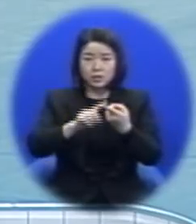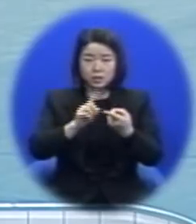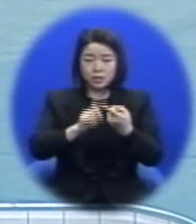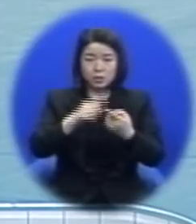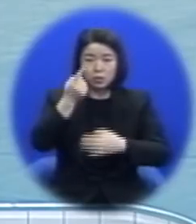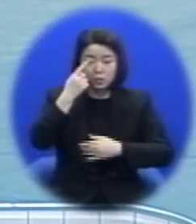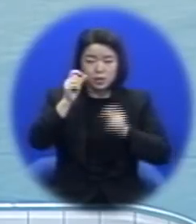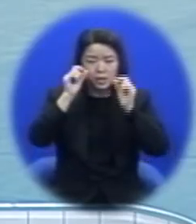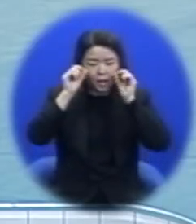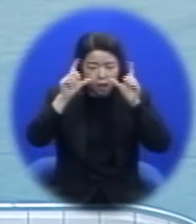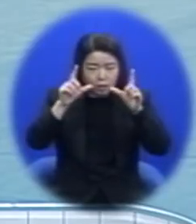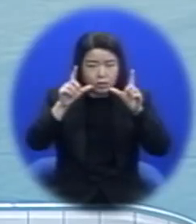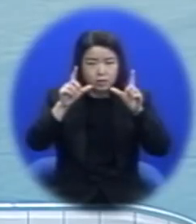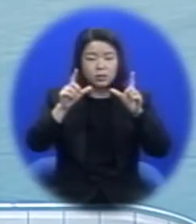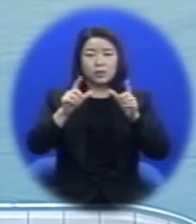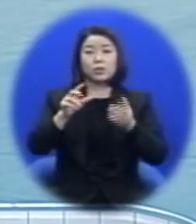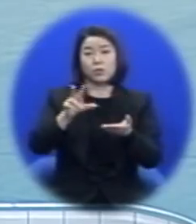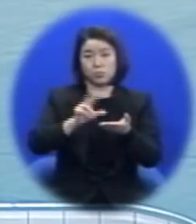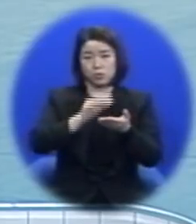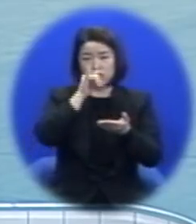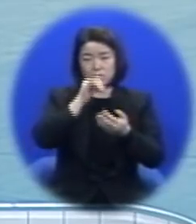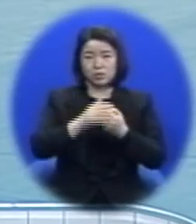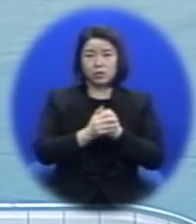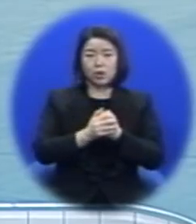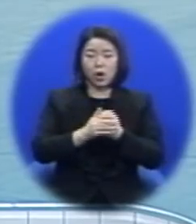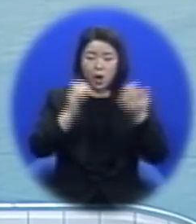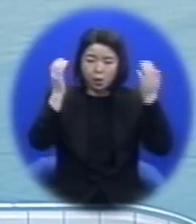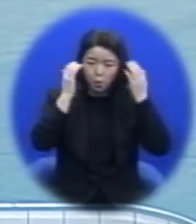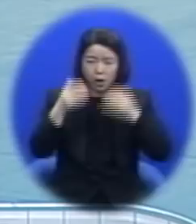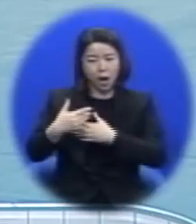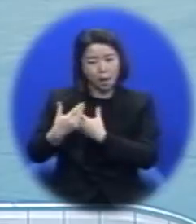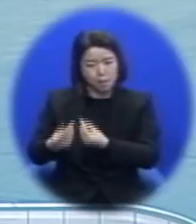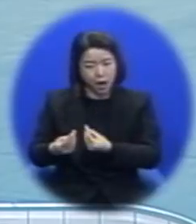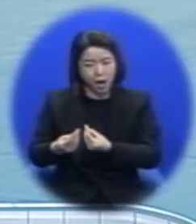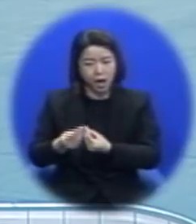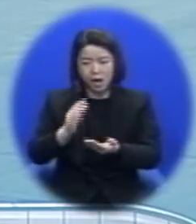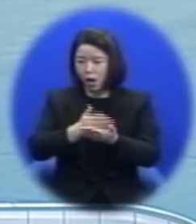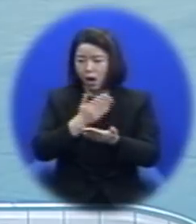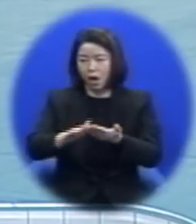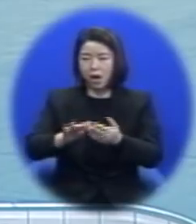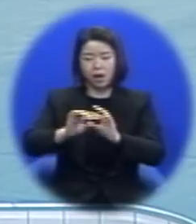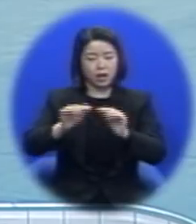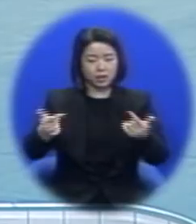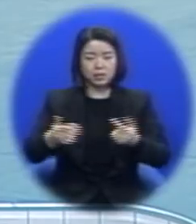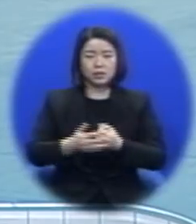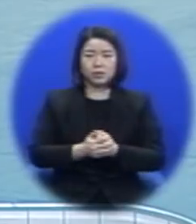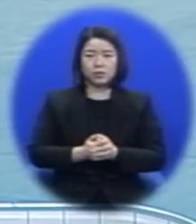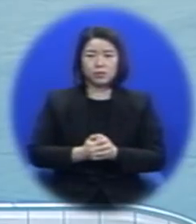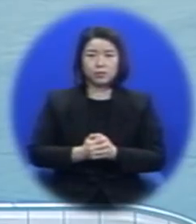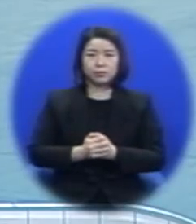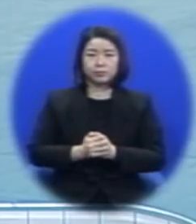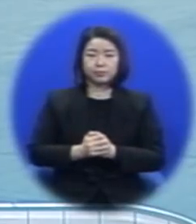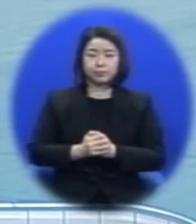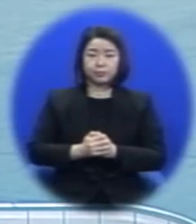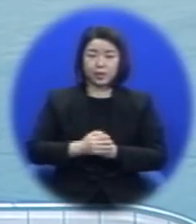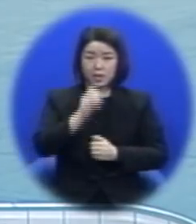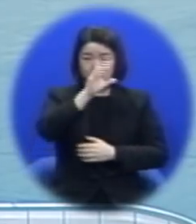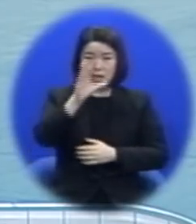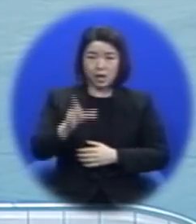뜨였느냐 안 뜨였냐는 문제지, 고난이냐 편안한 삶이냐가 아닙니다.